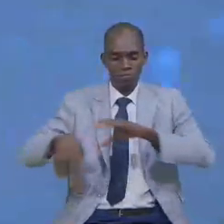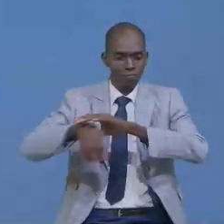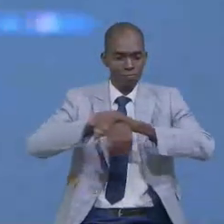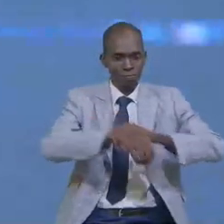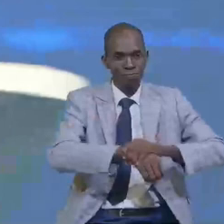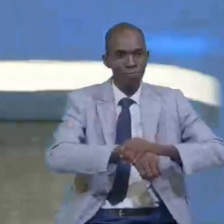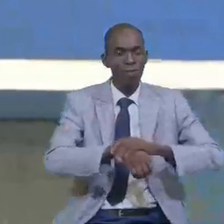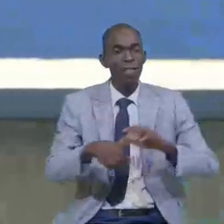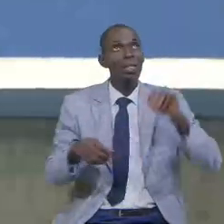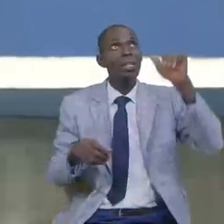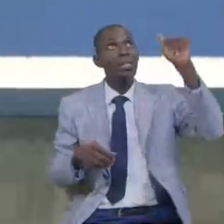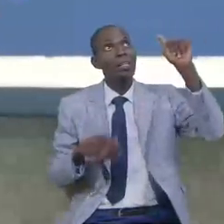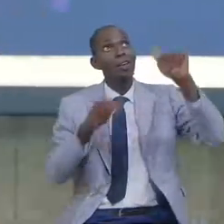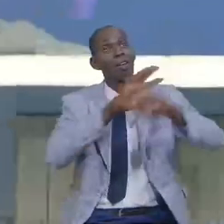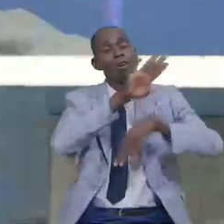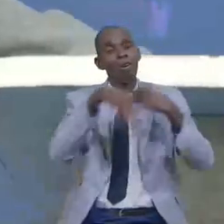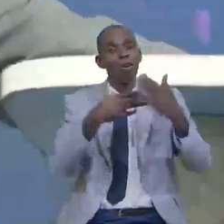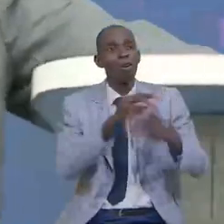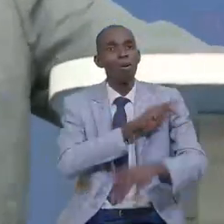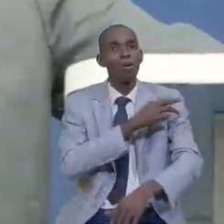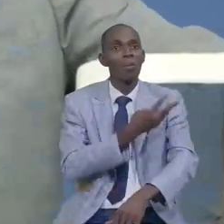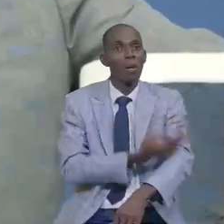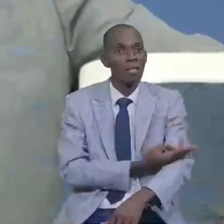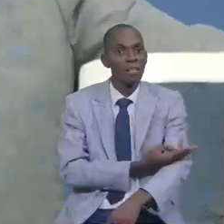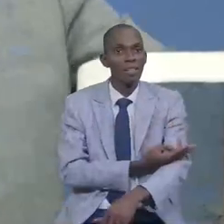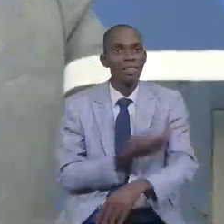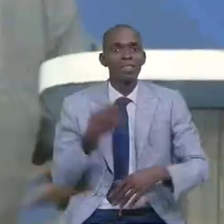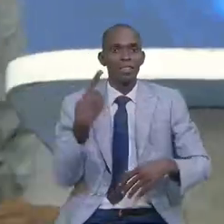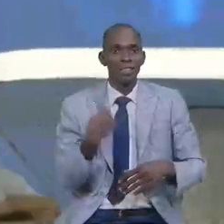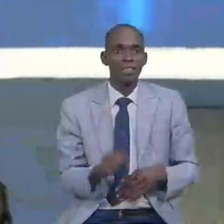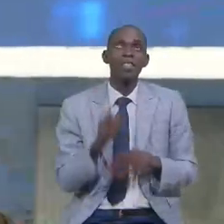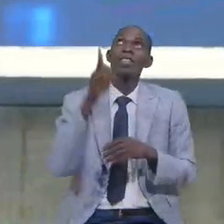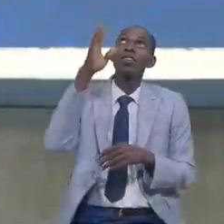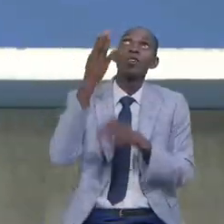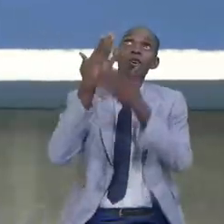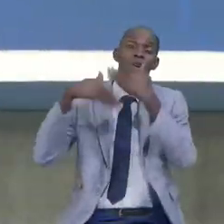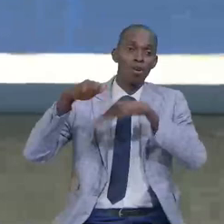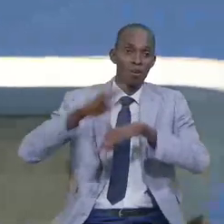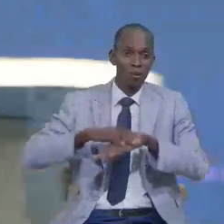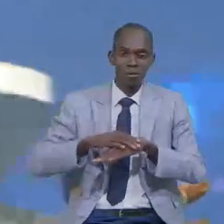Dieu Tout-Puissant, celui, le Dieu du ciel, B,